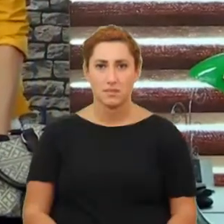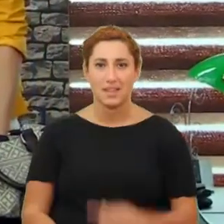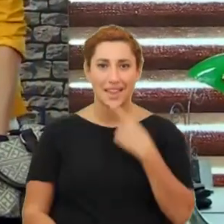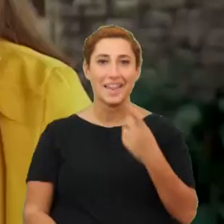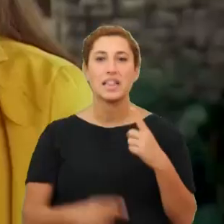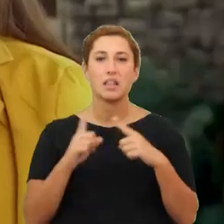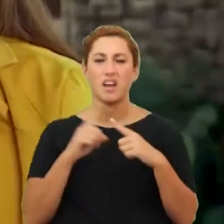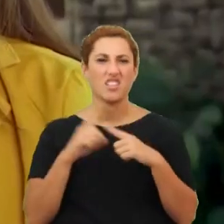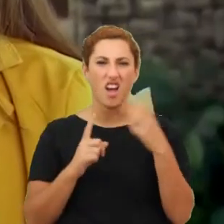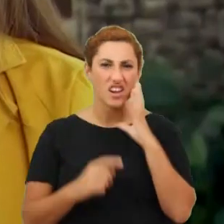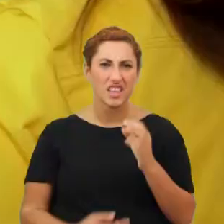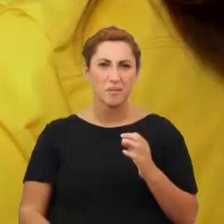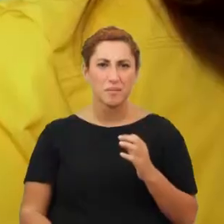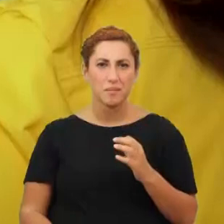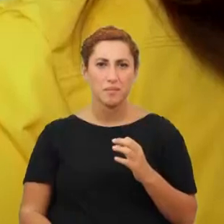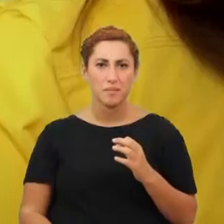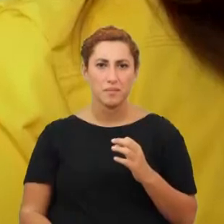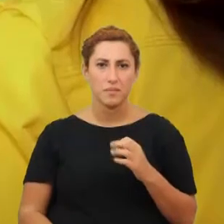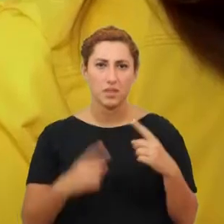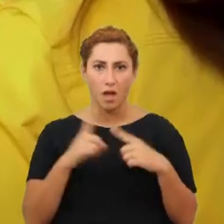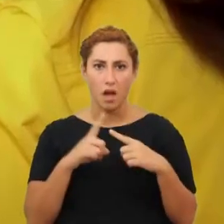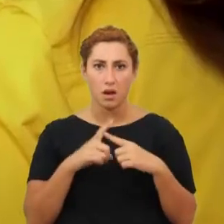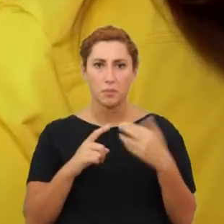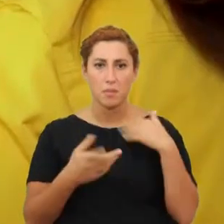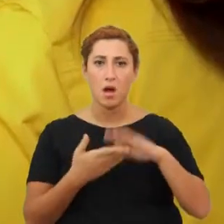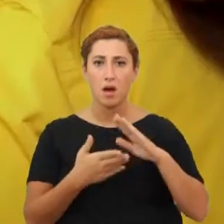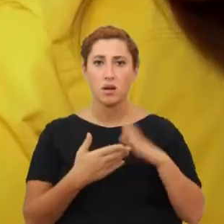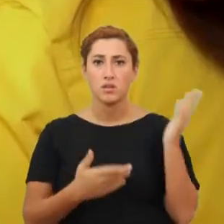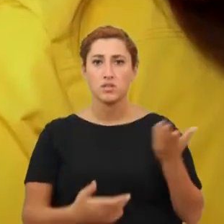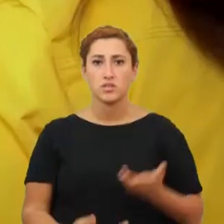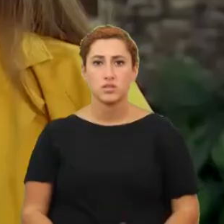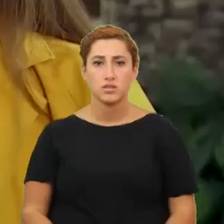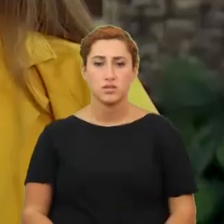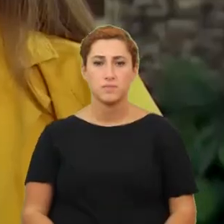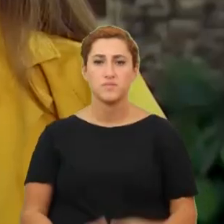Dedi Tarık. Tarık kim? Tarık